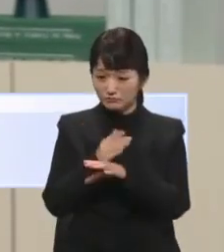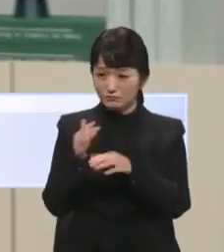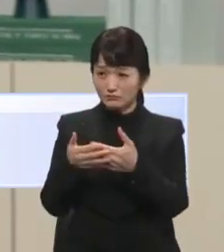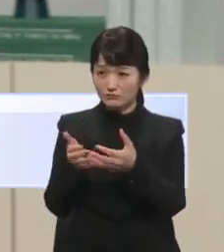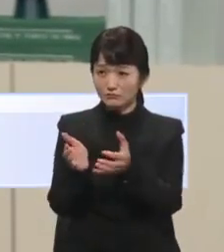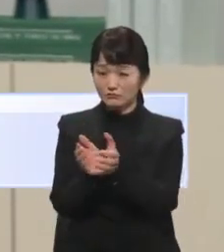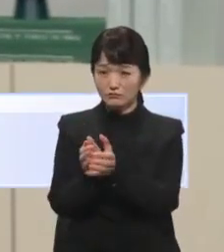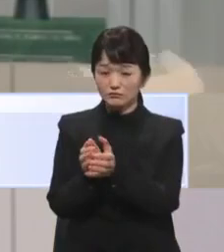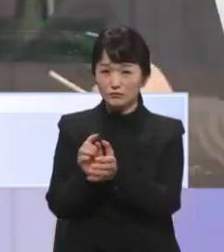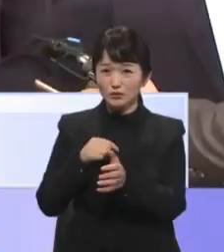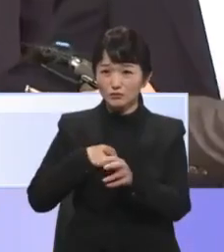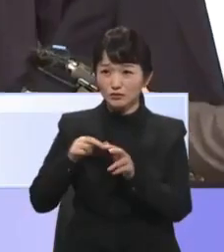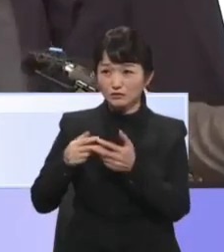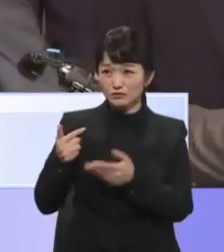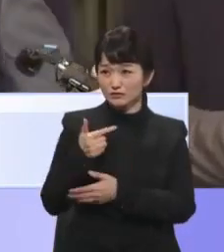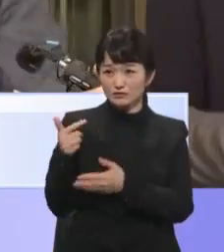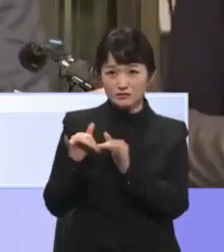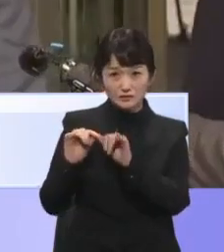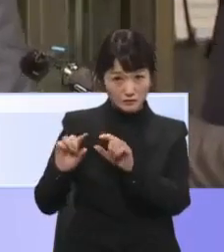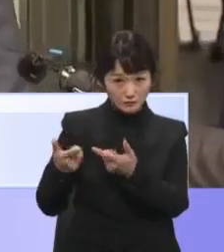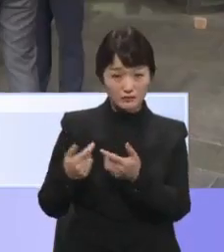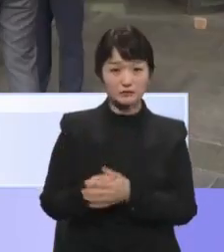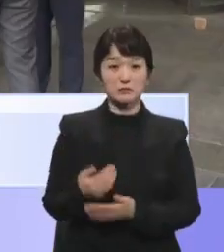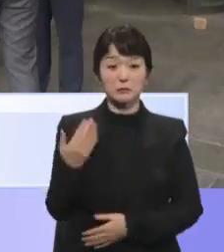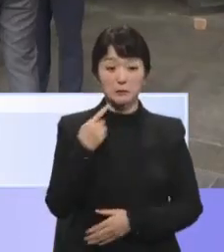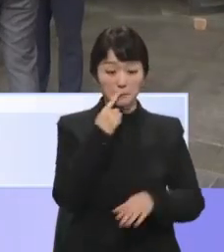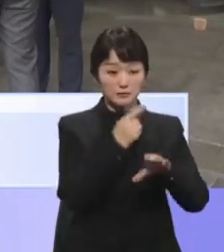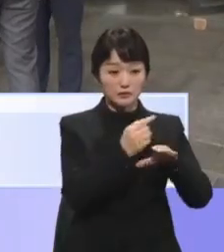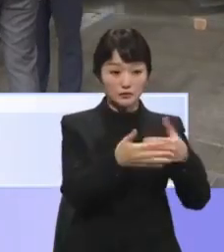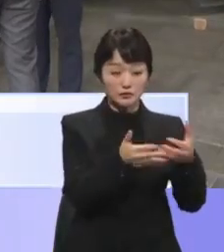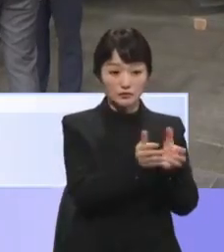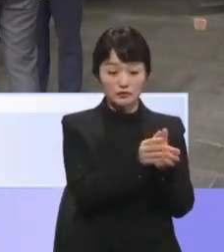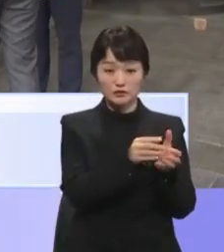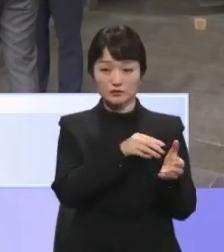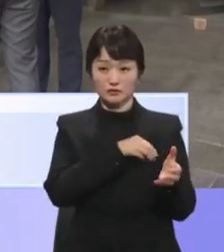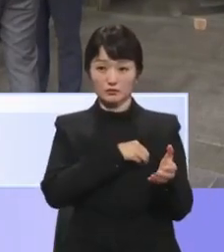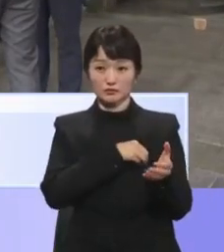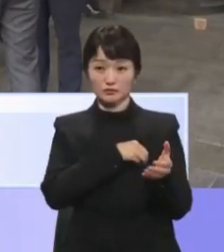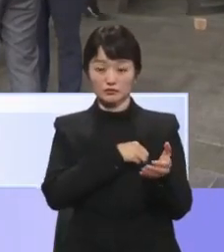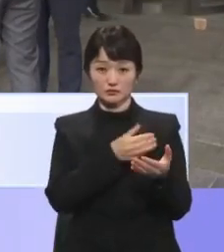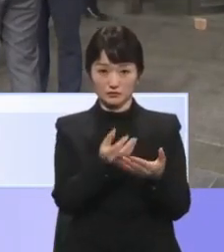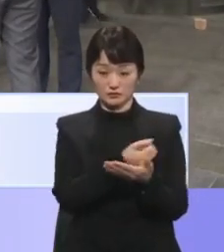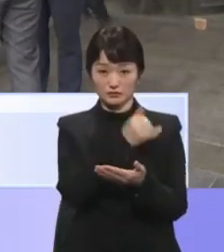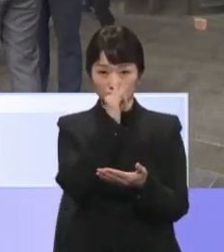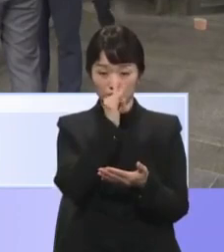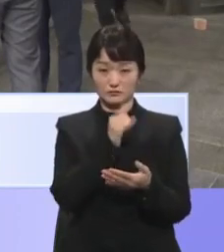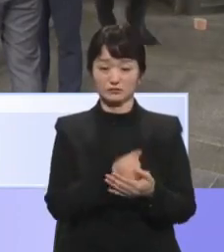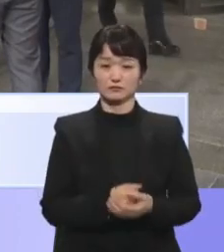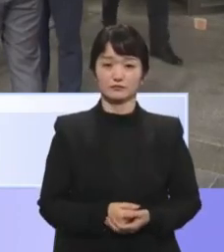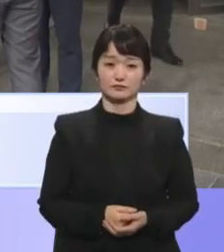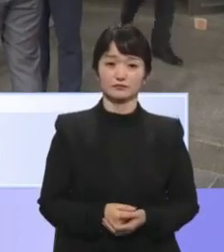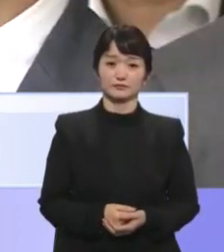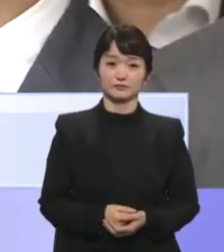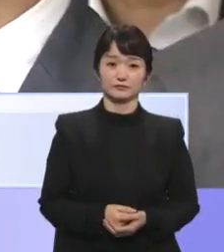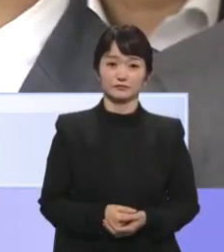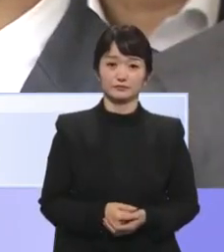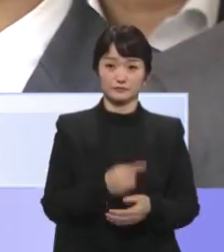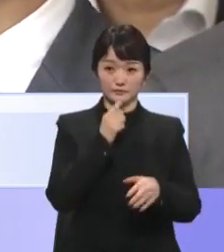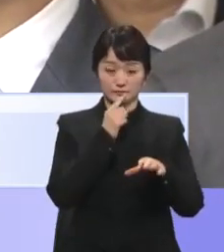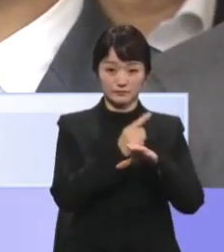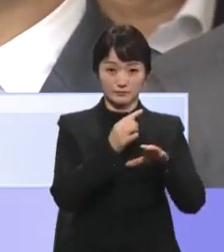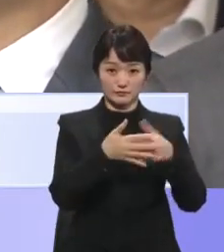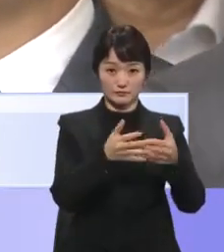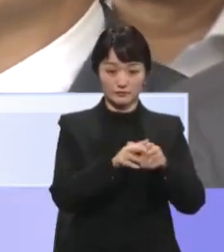거물이 어서가 아니라 얼마 전까지 민주당의 당적을 가지고 있던 아 그렇죠 당적을 가지고 있었던 그리고 민주당의